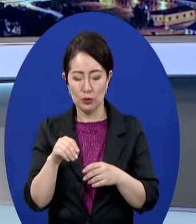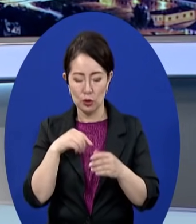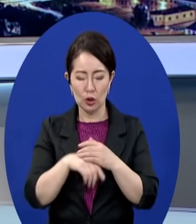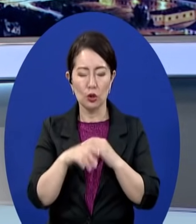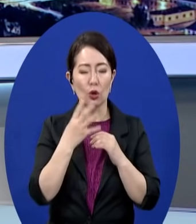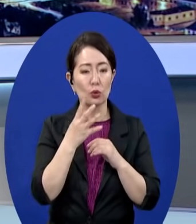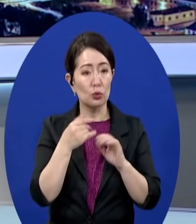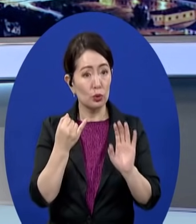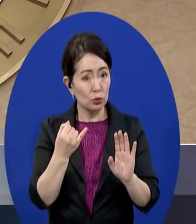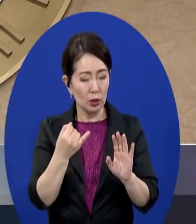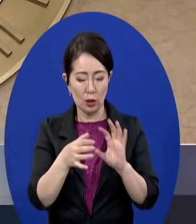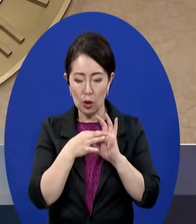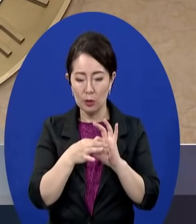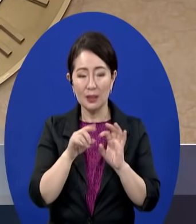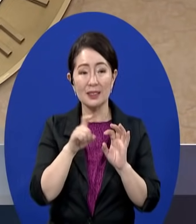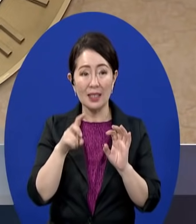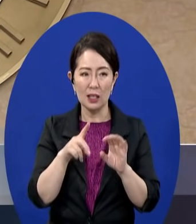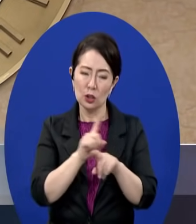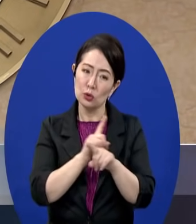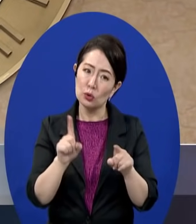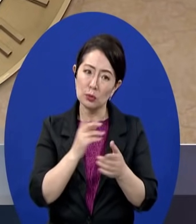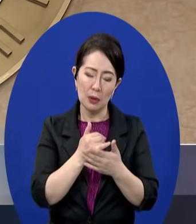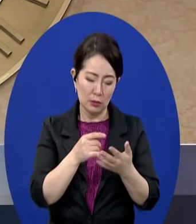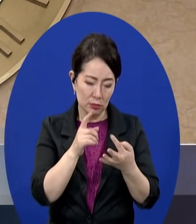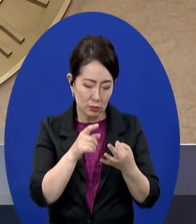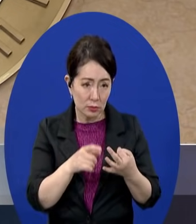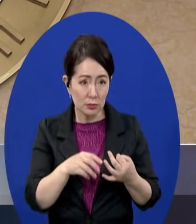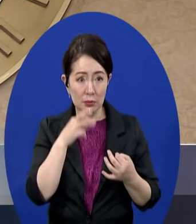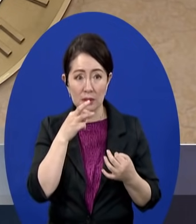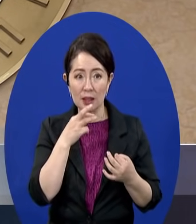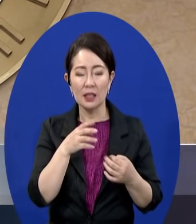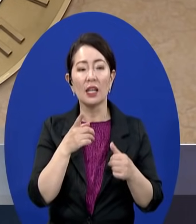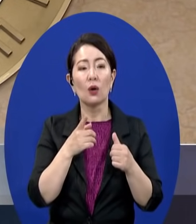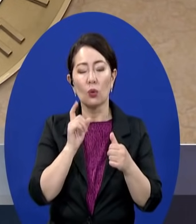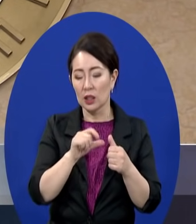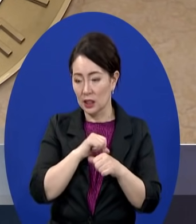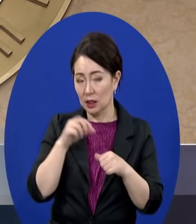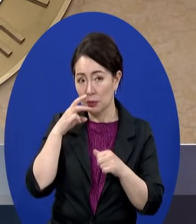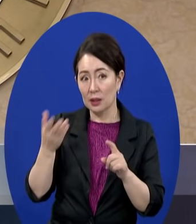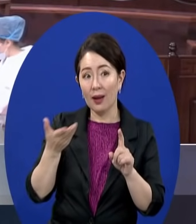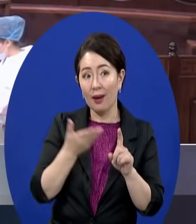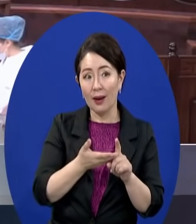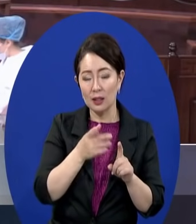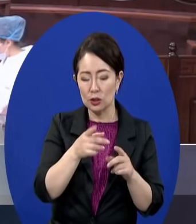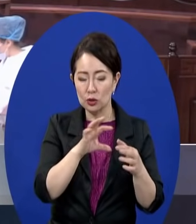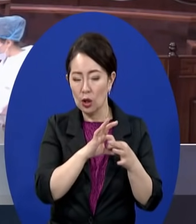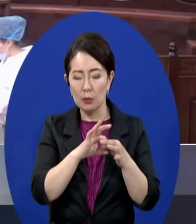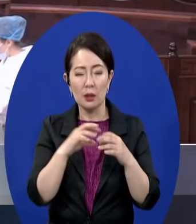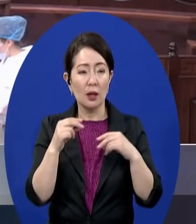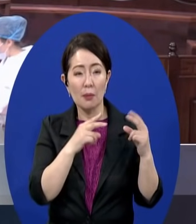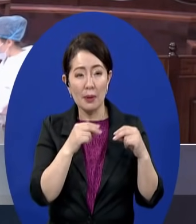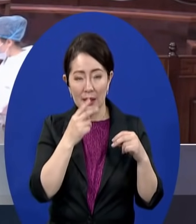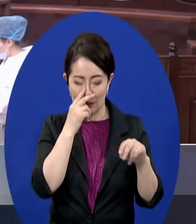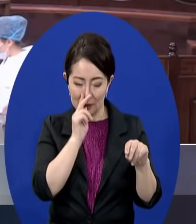заалт үндсэн хуулийн холбогдох заалтыг зөрчсөн хэсгийг тогтоох мэдээллийг нэр бүхий иргэд гаргасан байна. Энэ мэдээллийн дагуу үзсэн маргааныг хянан хэлэлцэх